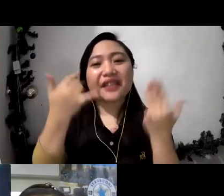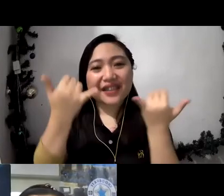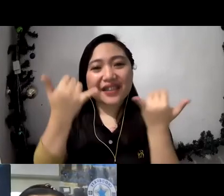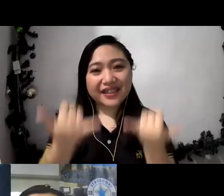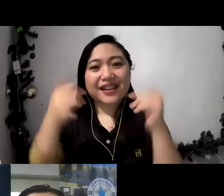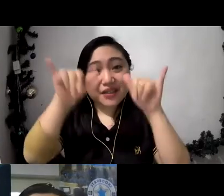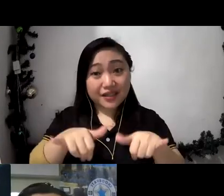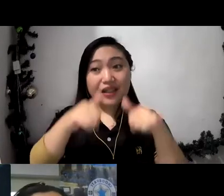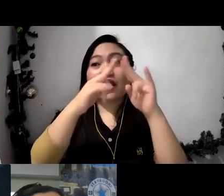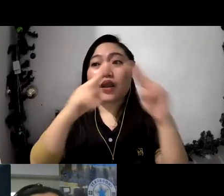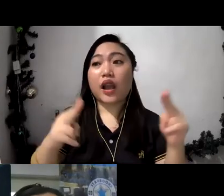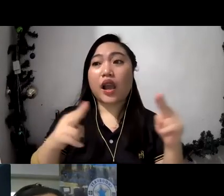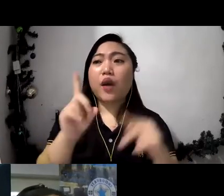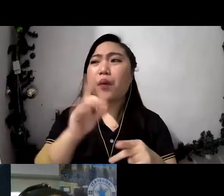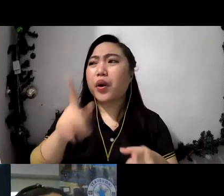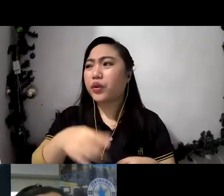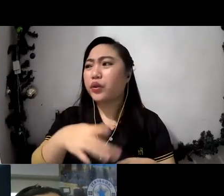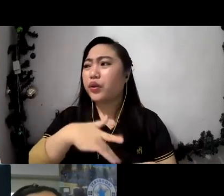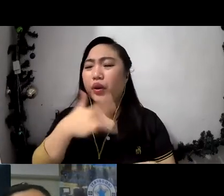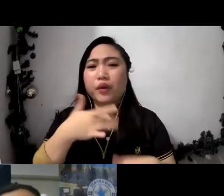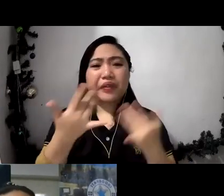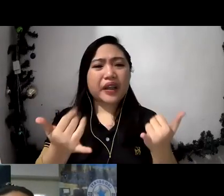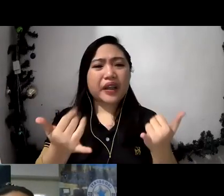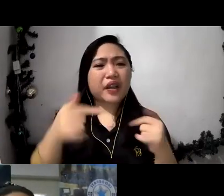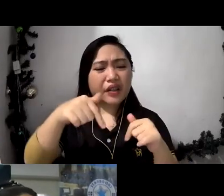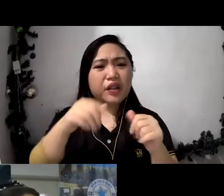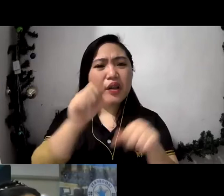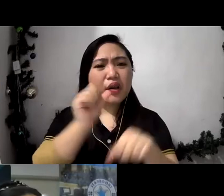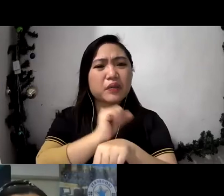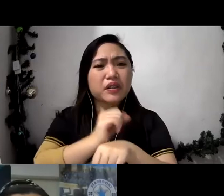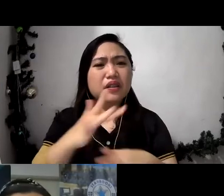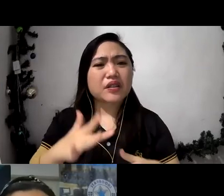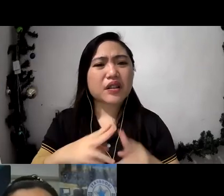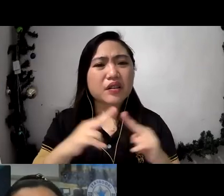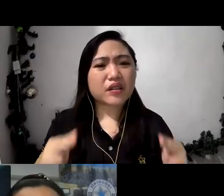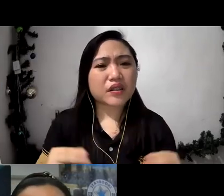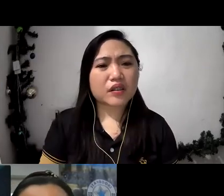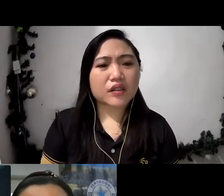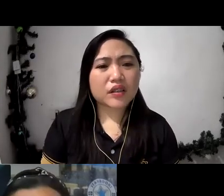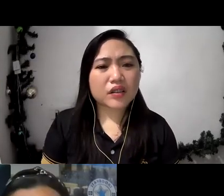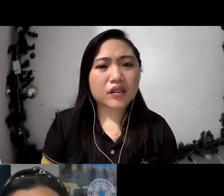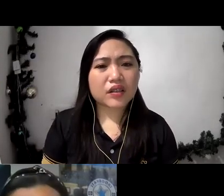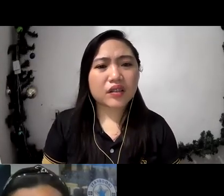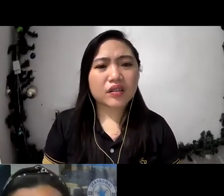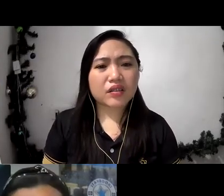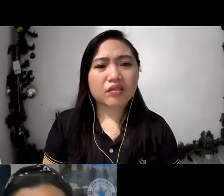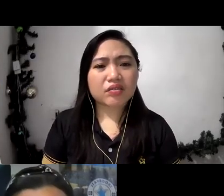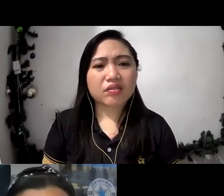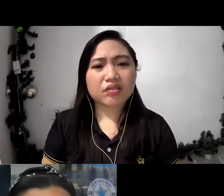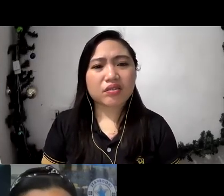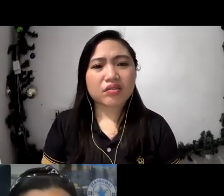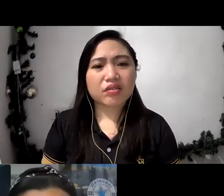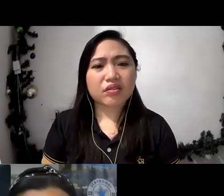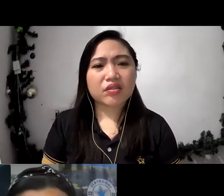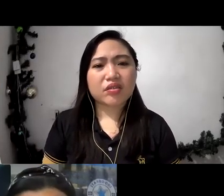Ano yung nararamdaman nyo ngayon nagtatrabaho na kayo sa bahay ngayong panahon ng pandemic? Do you feel that you're actually working longer